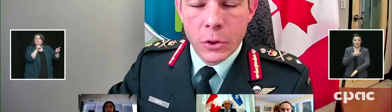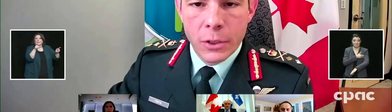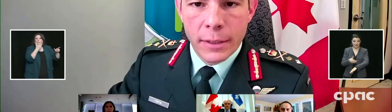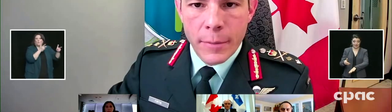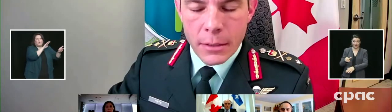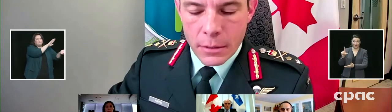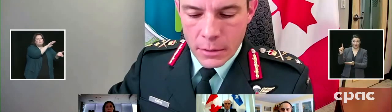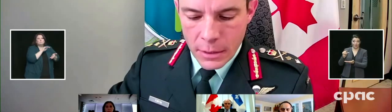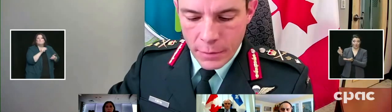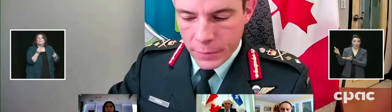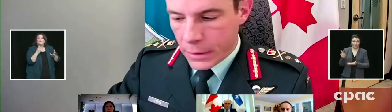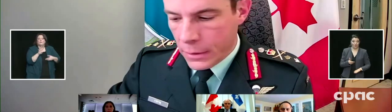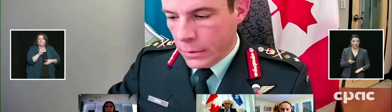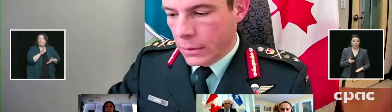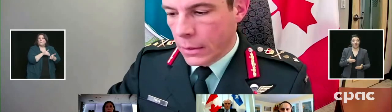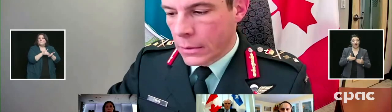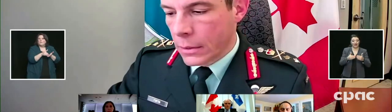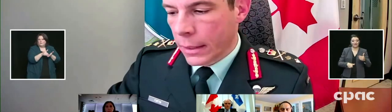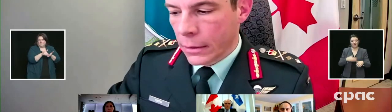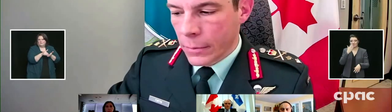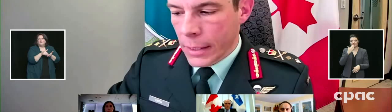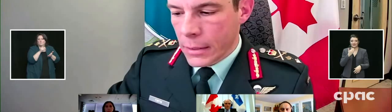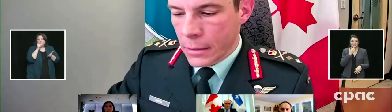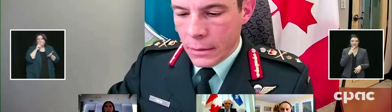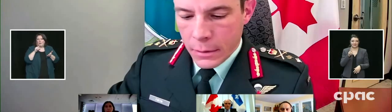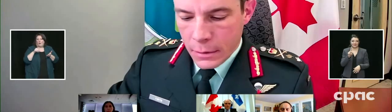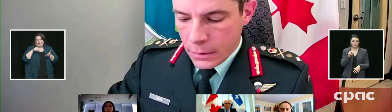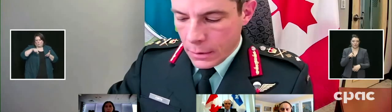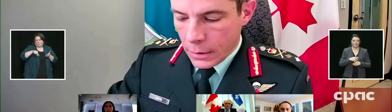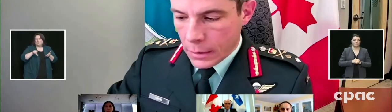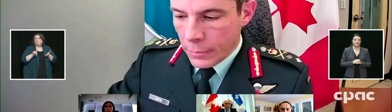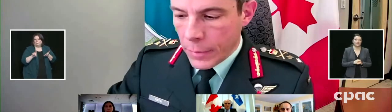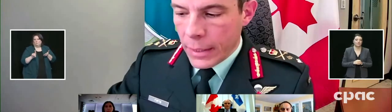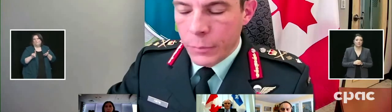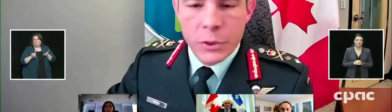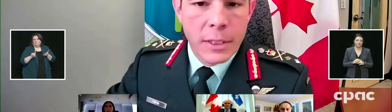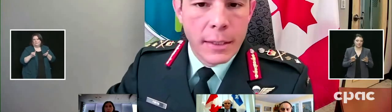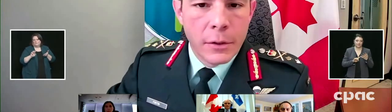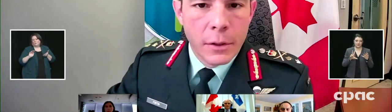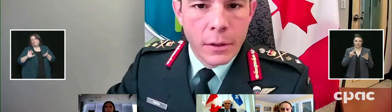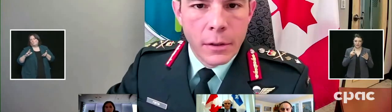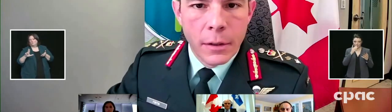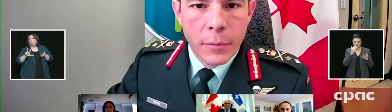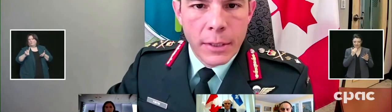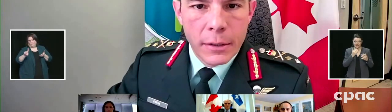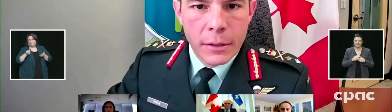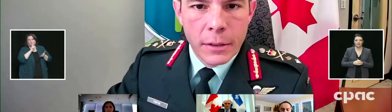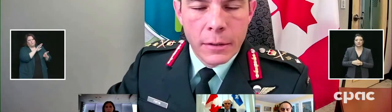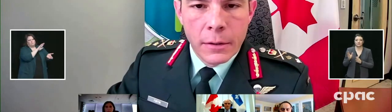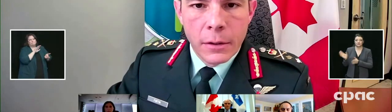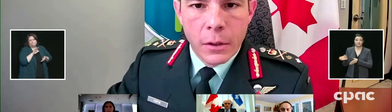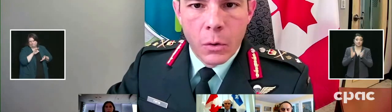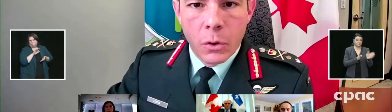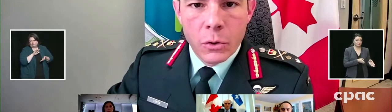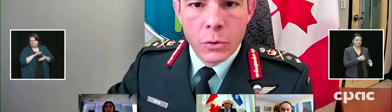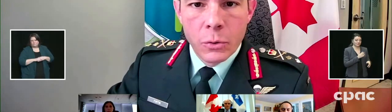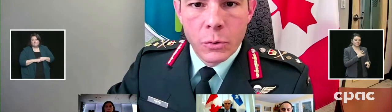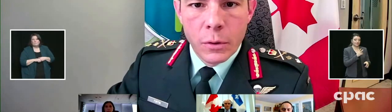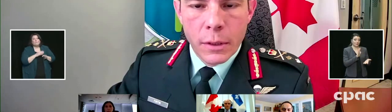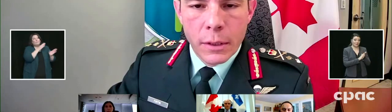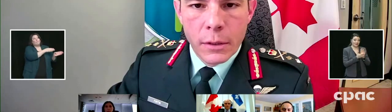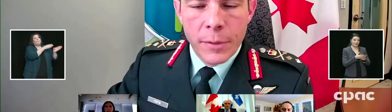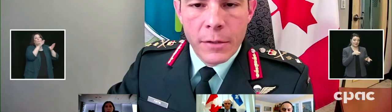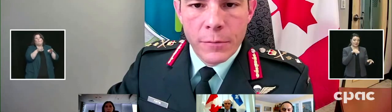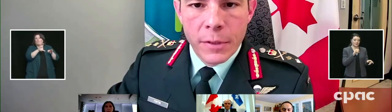fin de ce trimestre, d'ici le 31 mars. Maintenant, pour ce qui est de Moderna, on